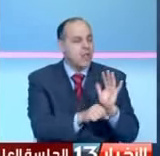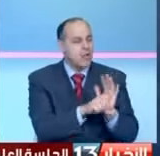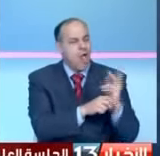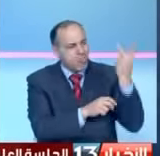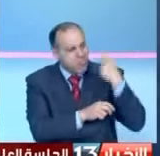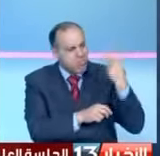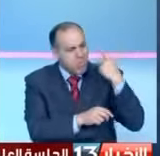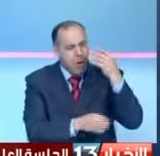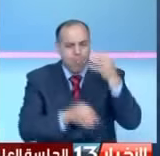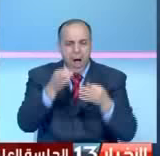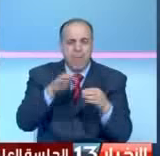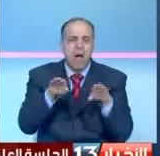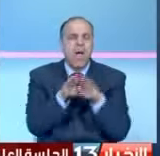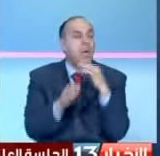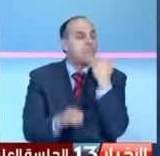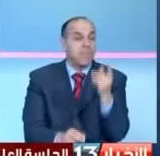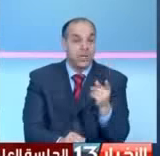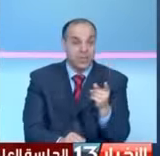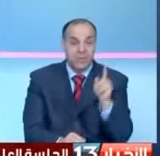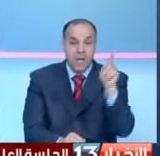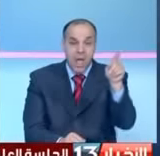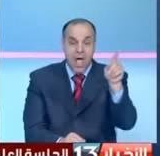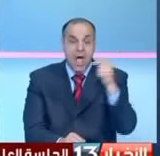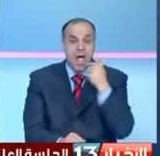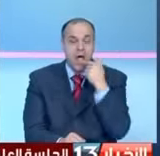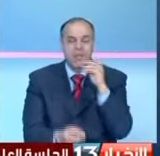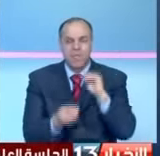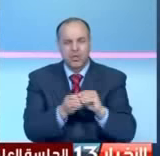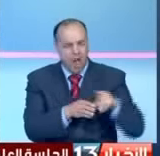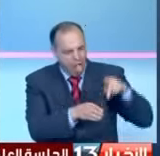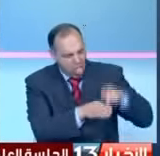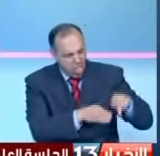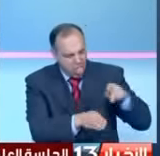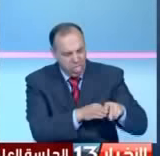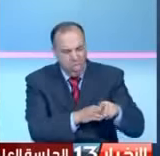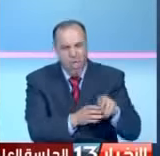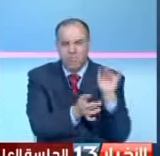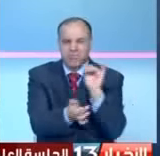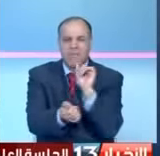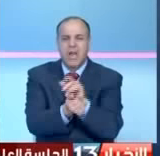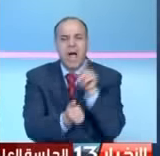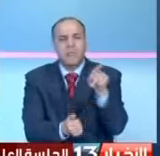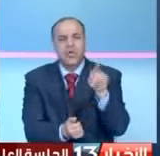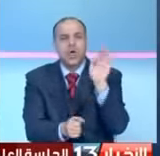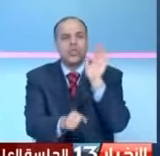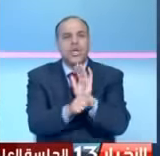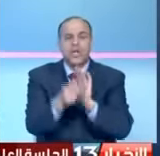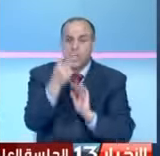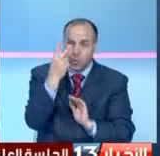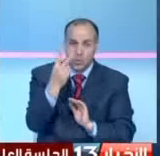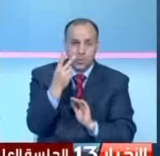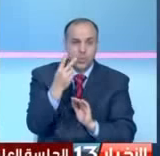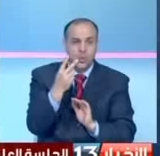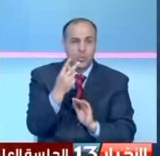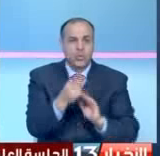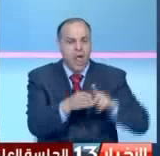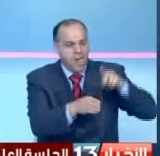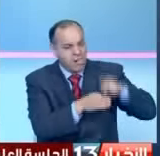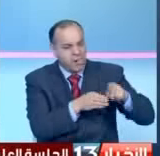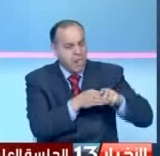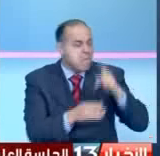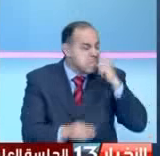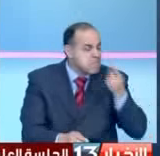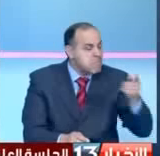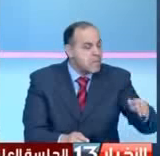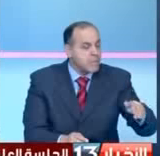للتعذيب والمحاكمة غير العادلة، وشهادة لحالة تعذيب وإيقاف تعسفي، وشهادتين تعرضتا للتعذيب المؤدي